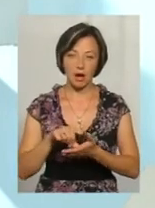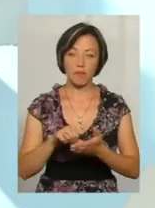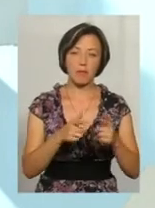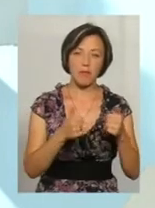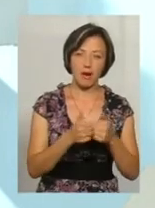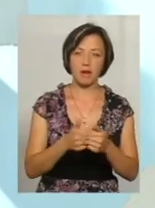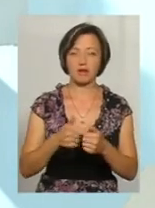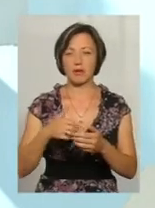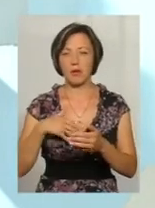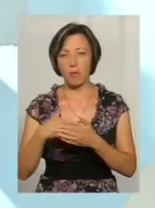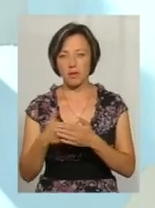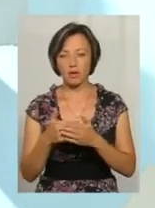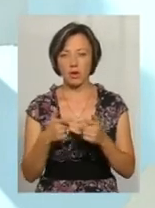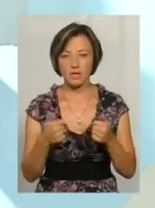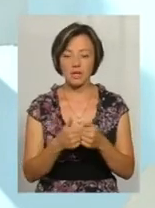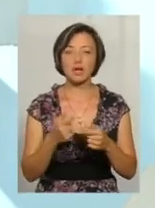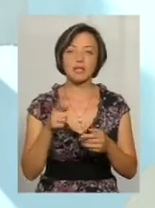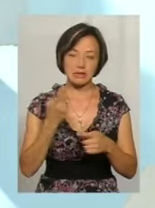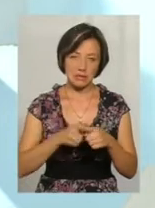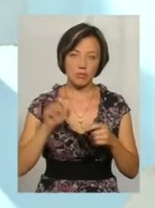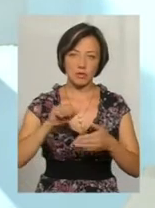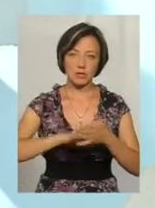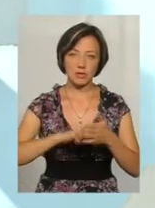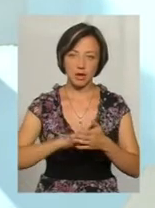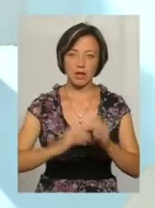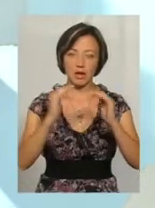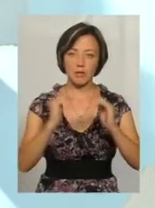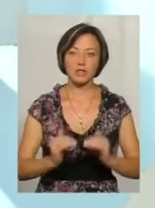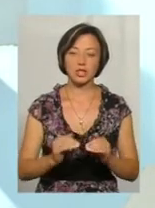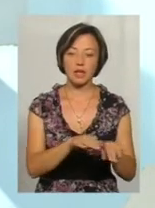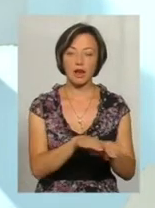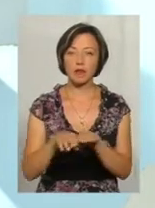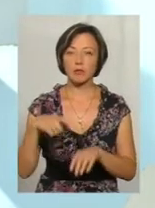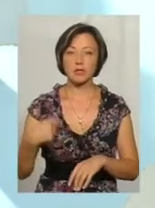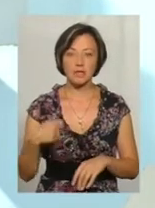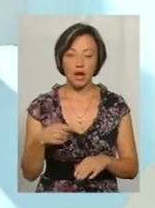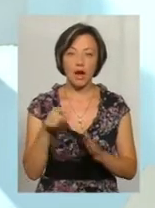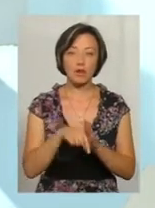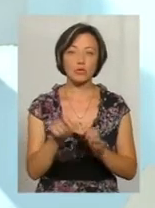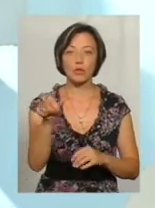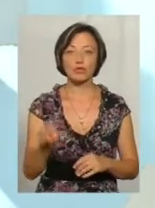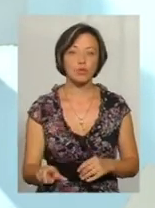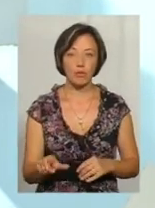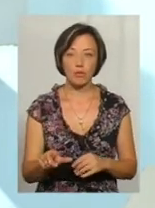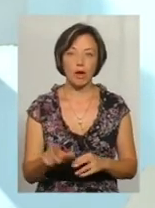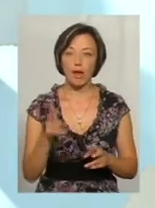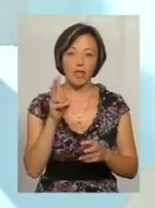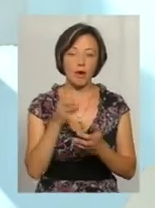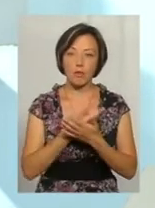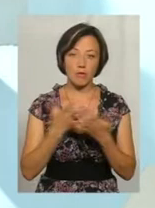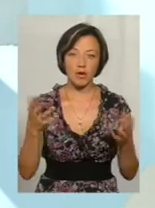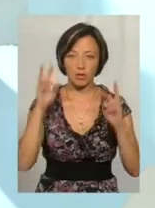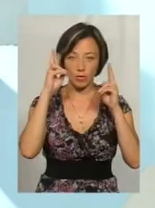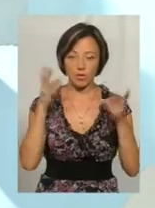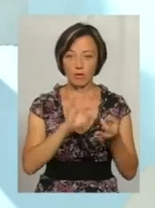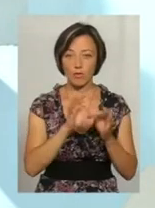це в результаті призведе до значного пониження рейтингу президента. Далі характеризується як особа не публічна, не вміє